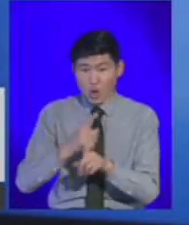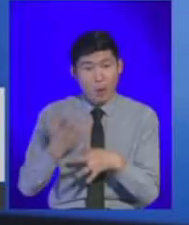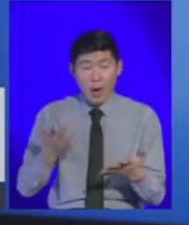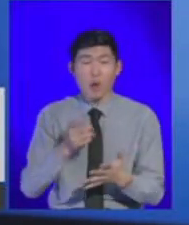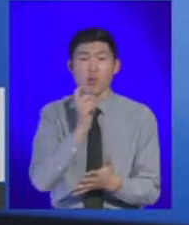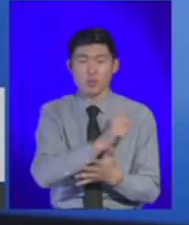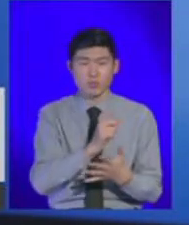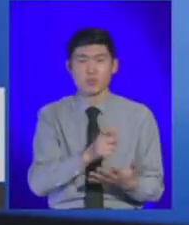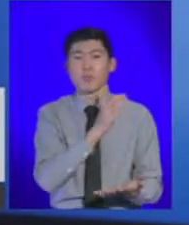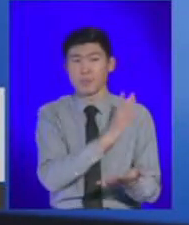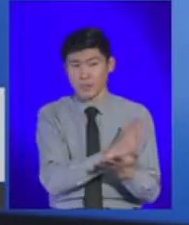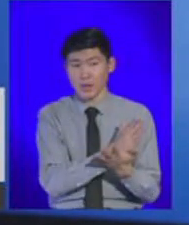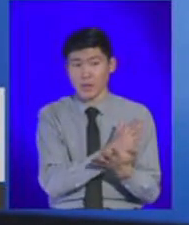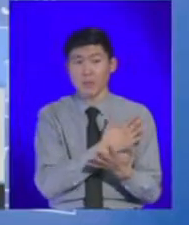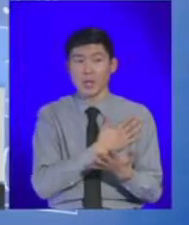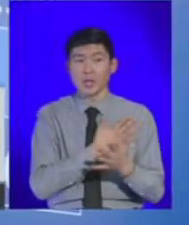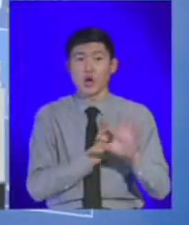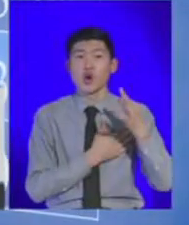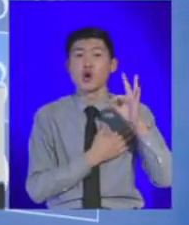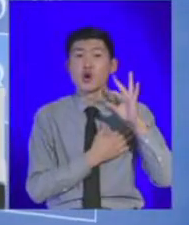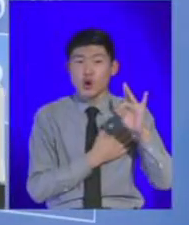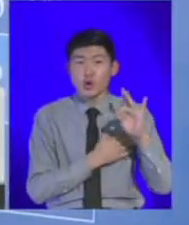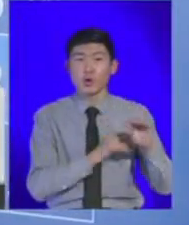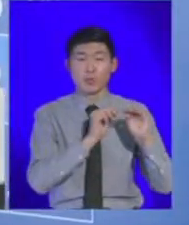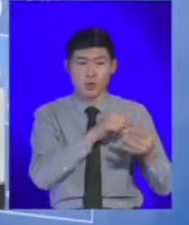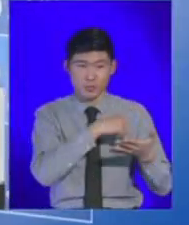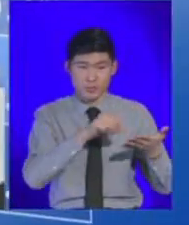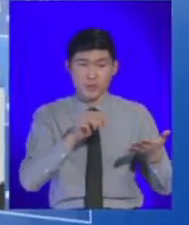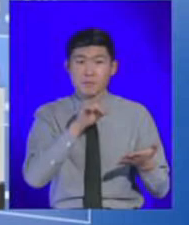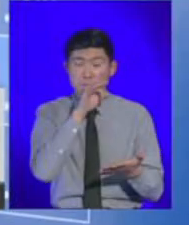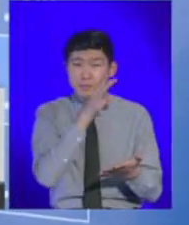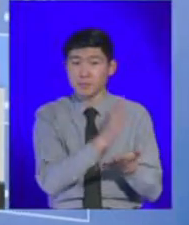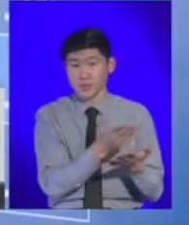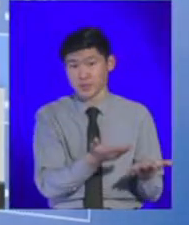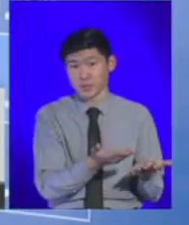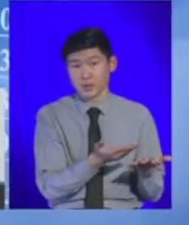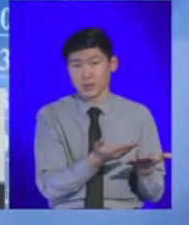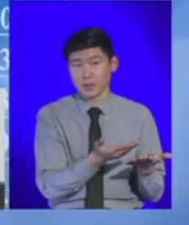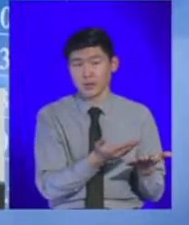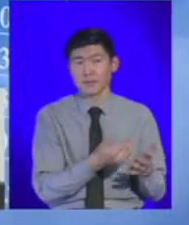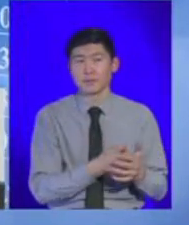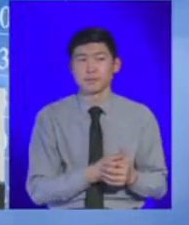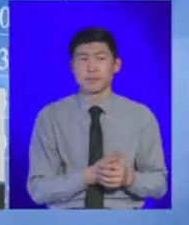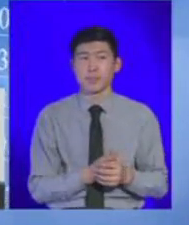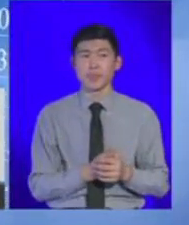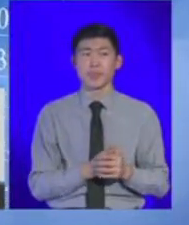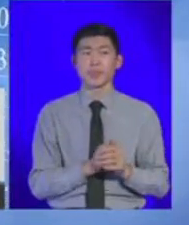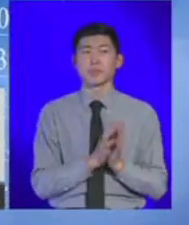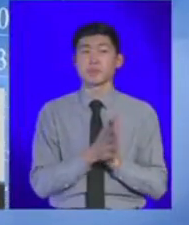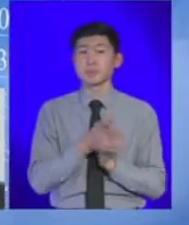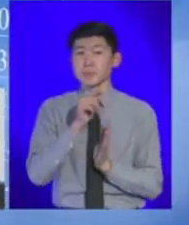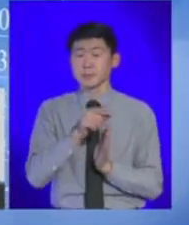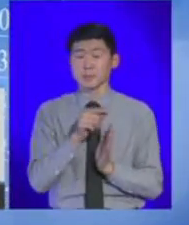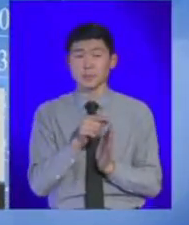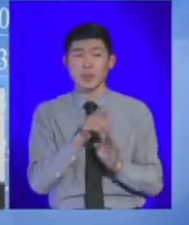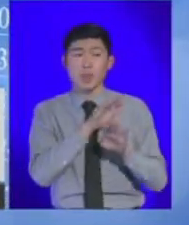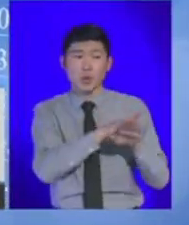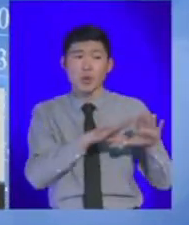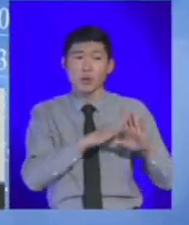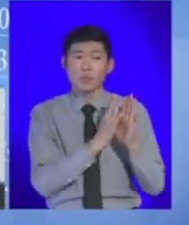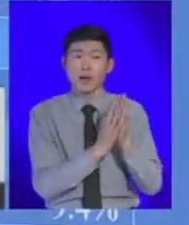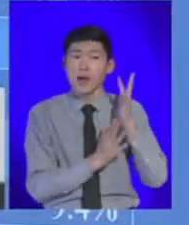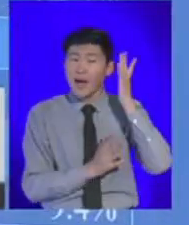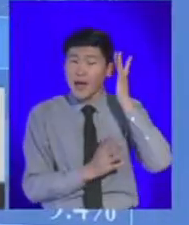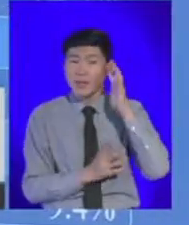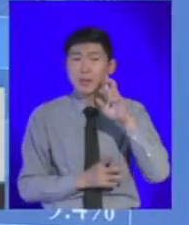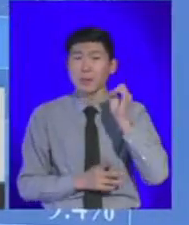байна. Манай дөрвөр болж бичигдэж байна гэсэн үг шүү дээ тийм ээ. За юуны хувьд энэ хүүхдүүдийн гадаадын одоо